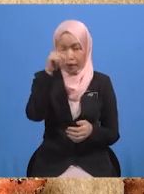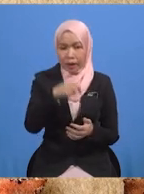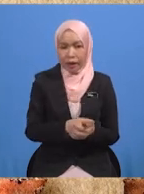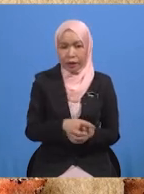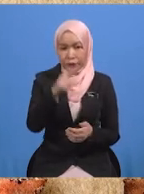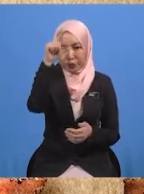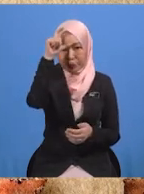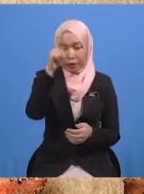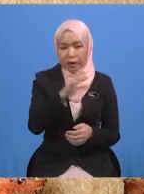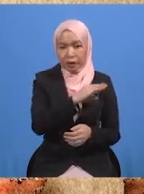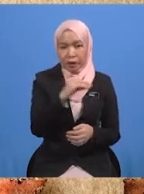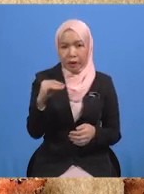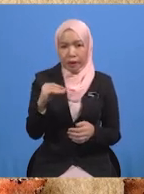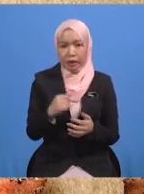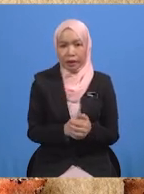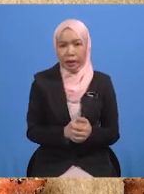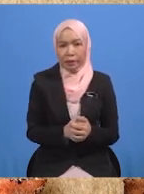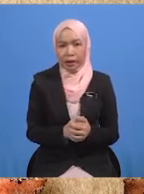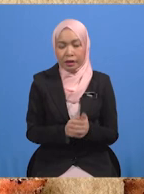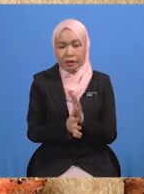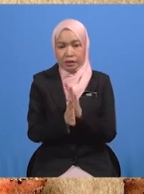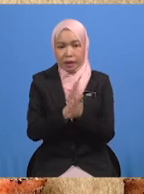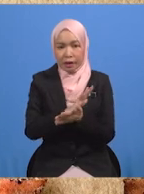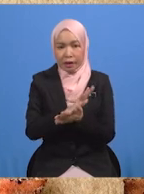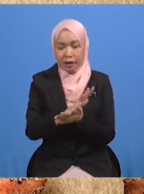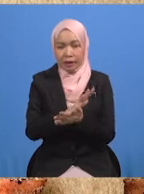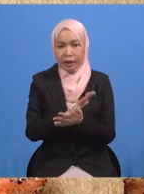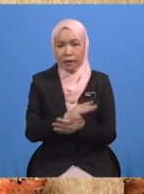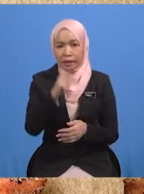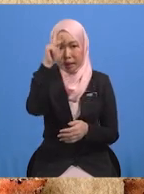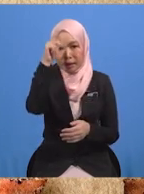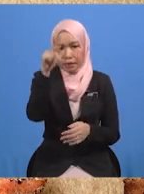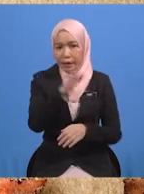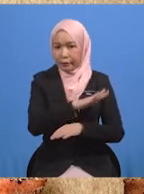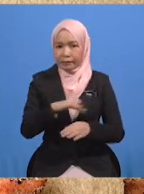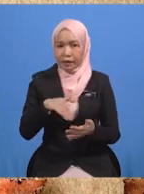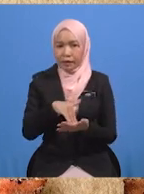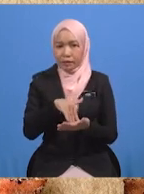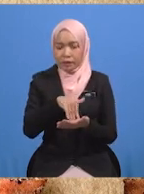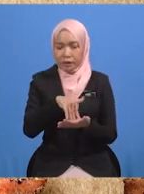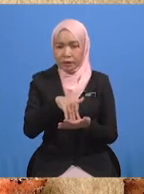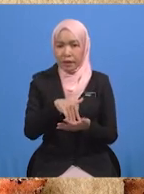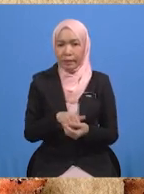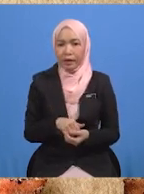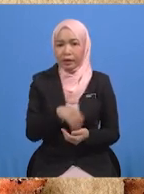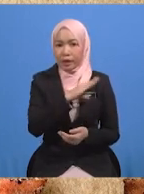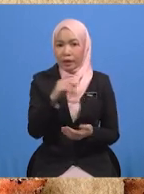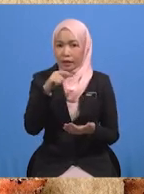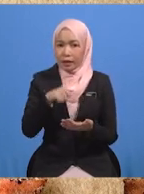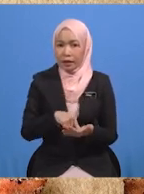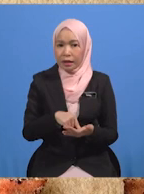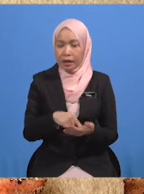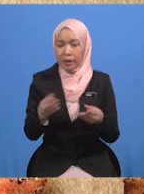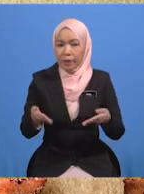Uthmaniyah dan pemberontakan menjadikan situasi kerajaan menjadi tidak stabil. Inilah yang